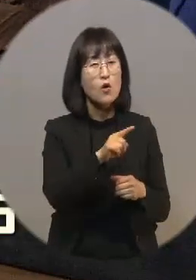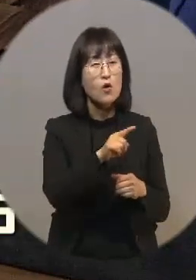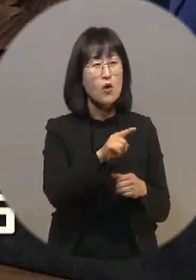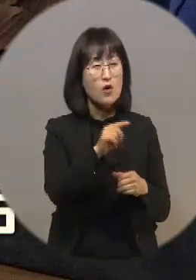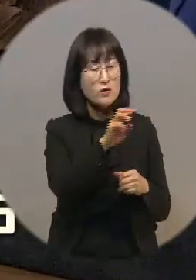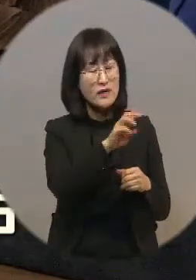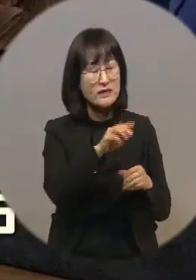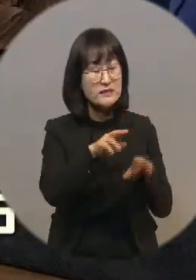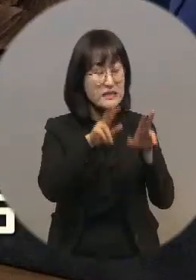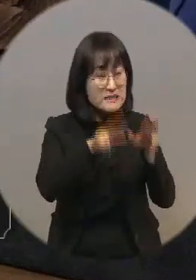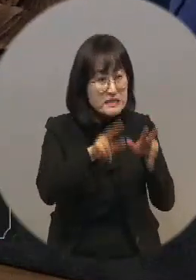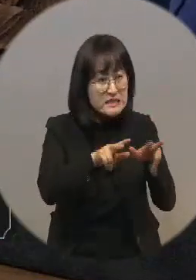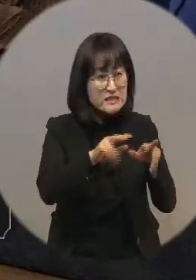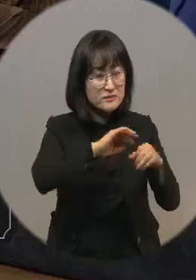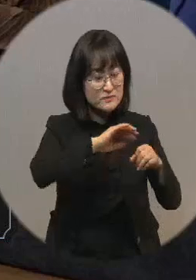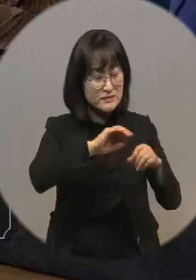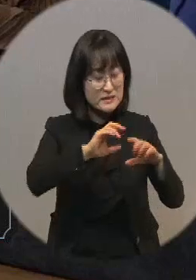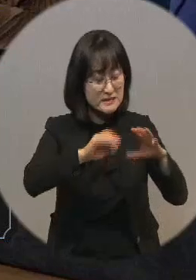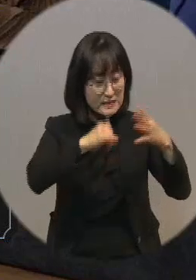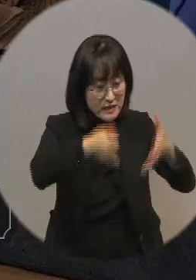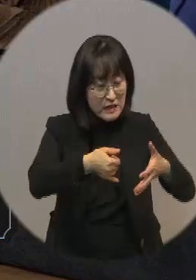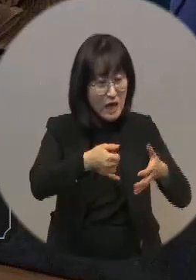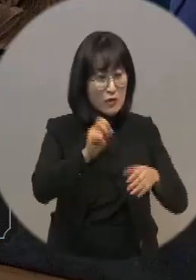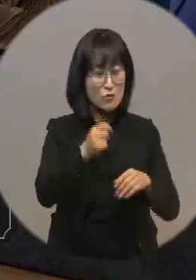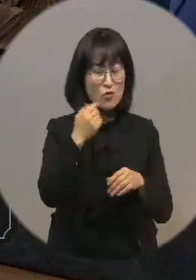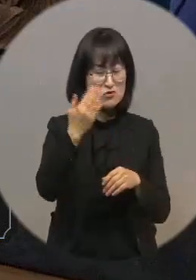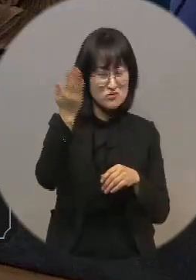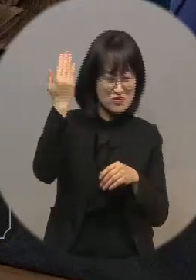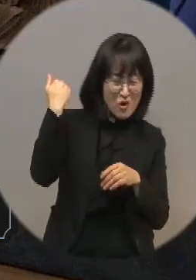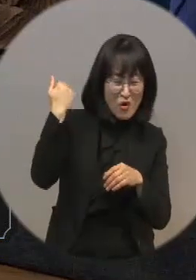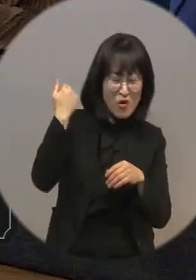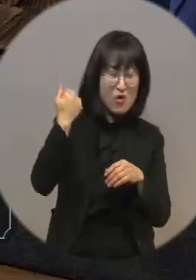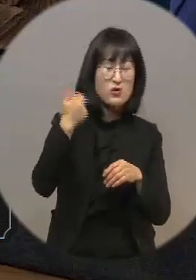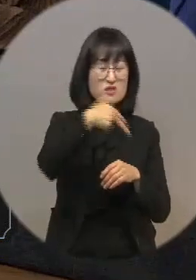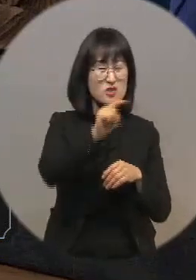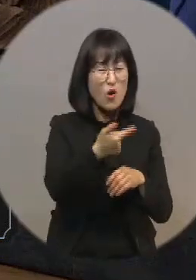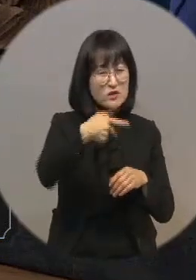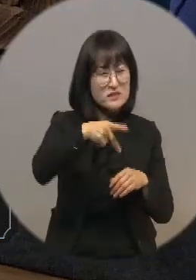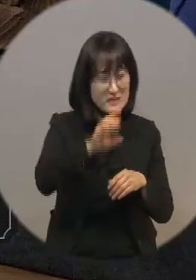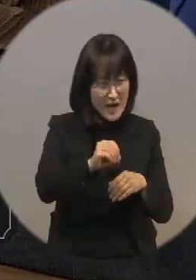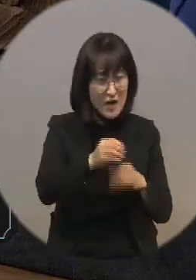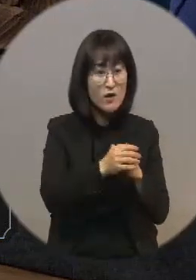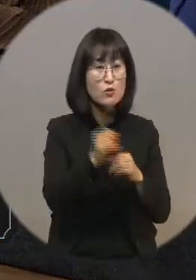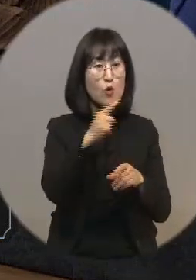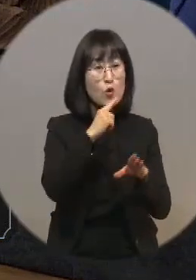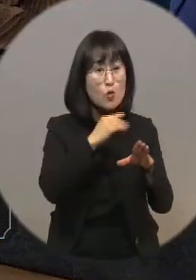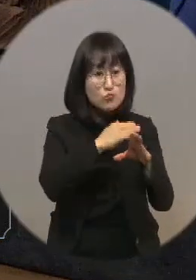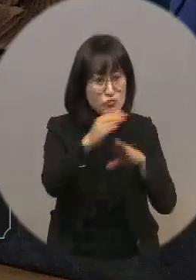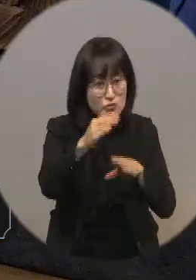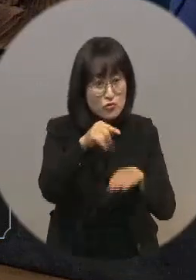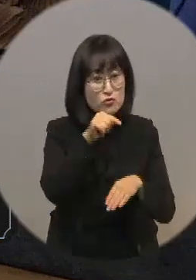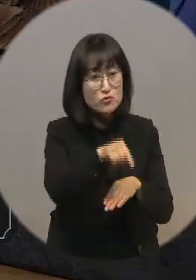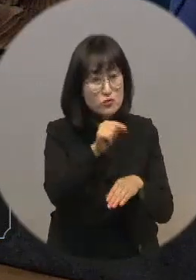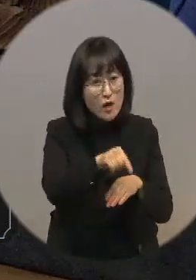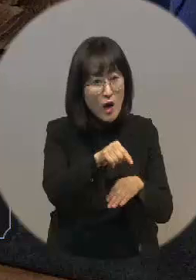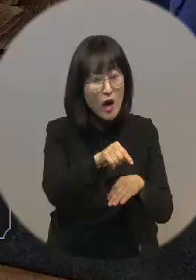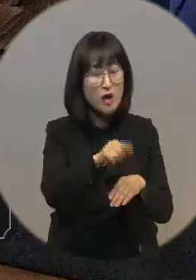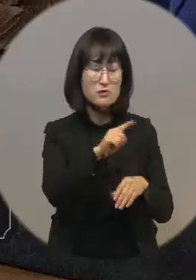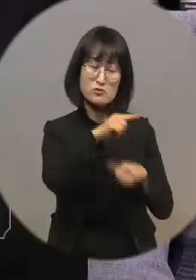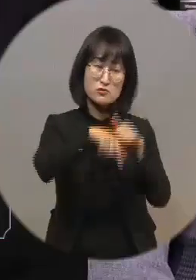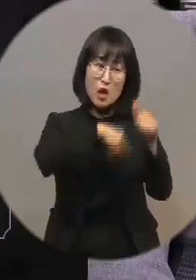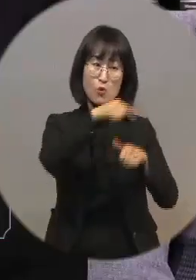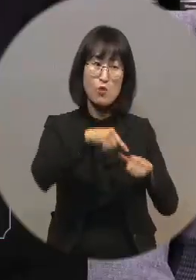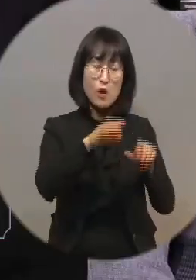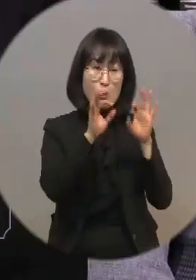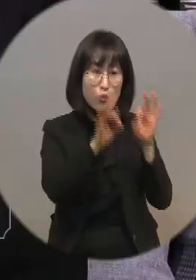전생물이라든지 근데 사실 북한이 약간 발상의 변화를 하면은 그게 진짜 현실판 이세계고